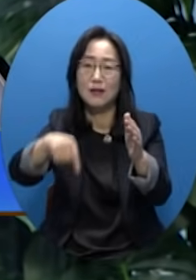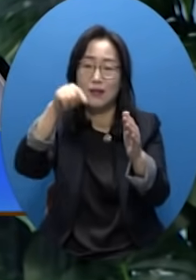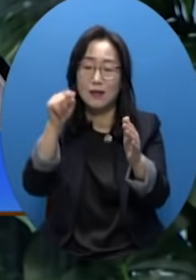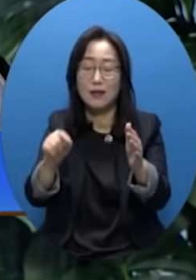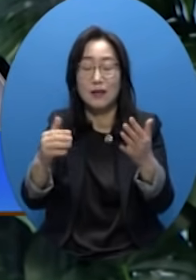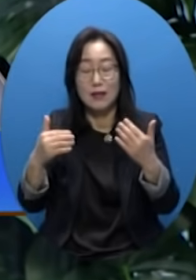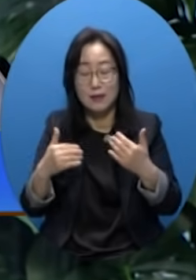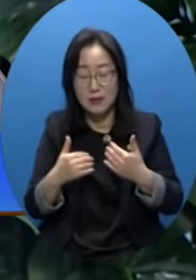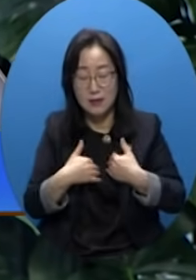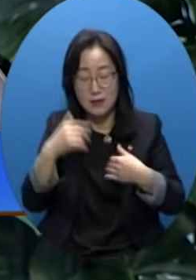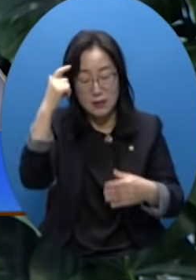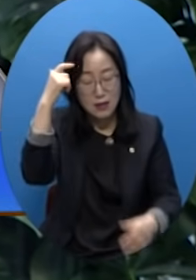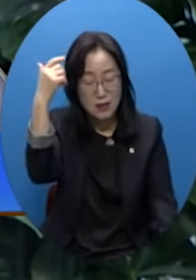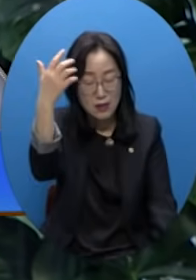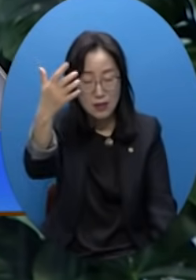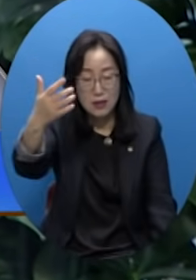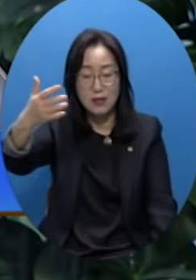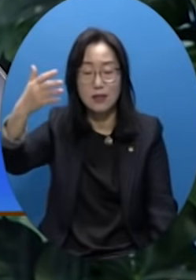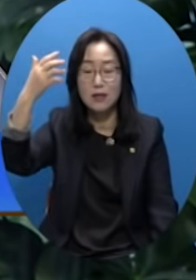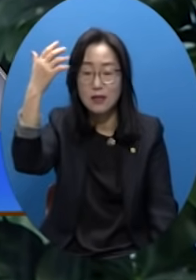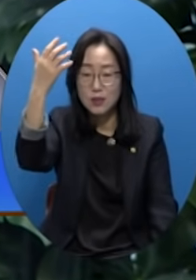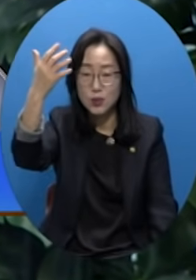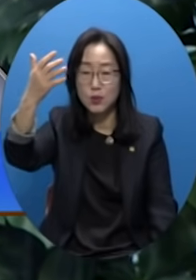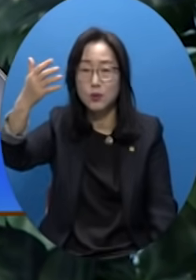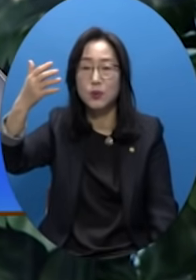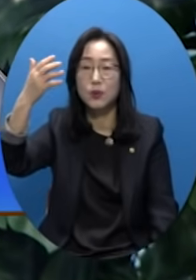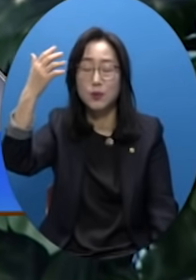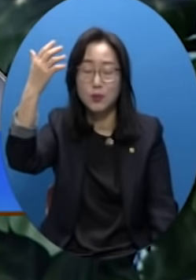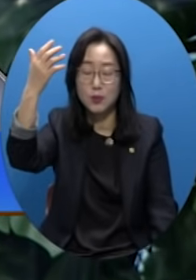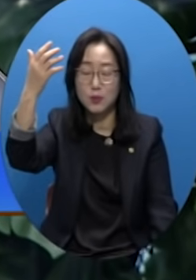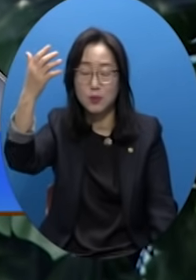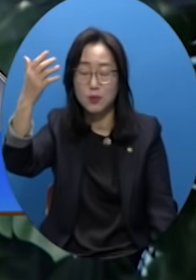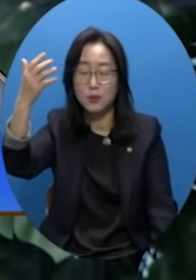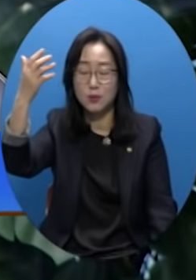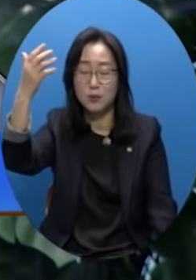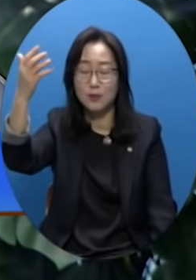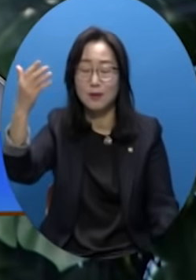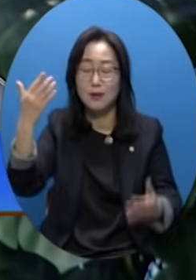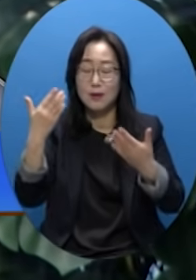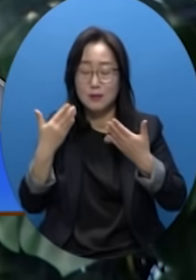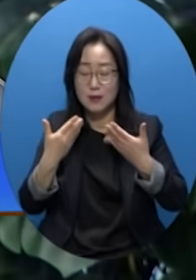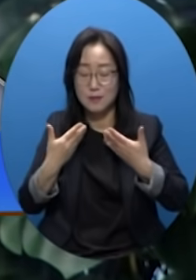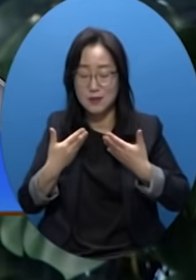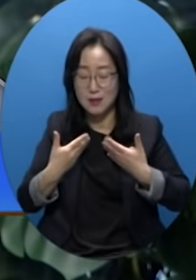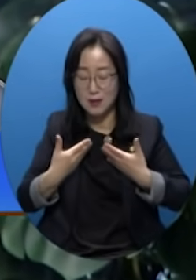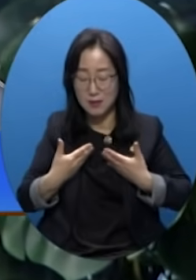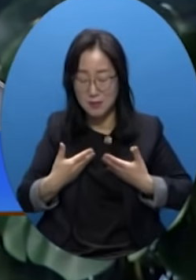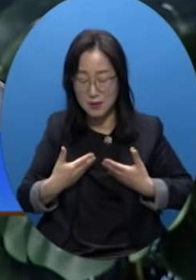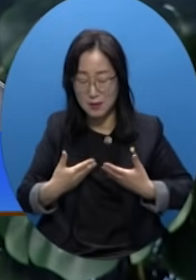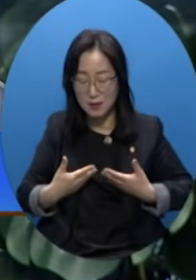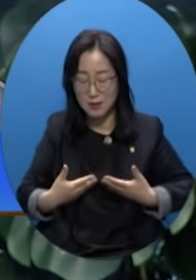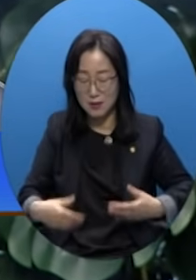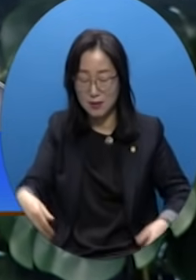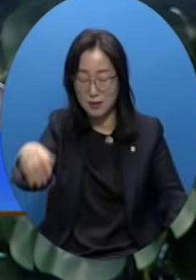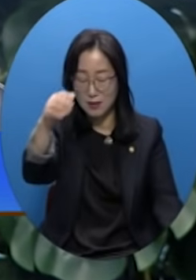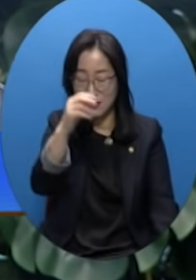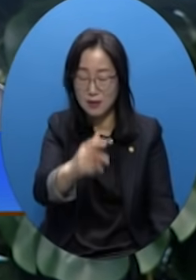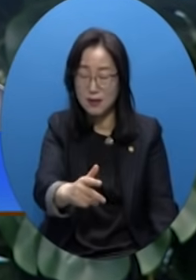근데 내가 아예 해오고 우 으 이 잠 잡아